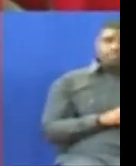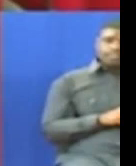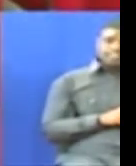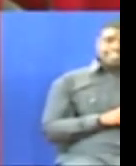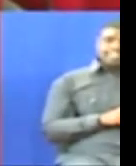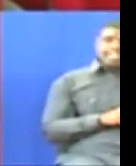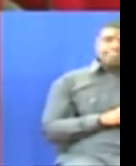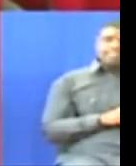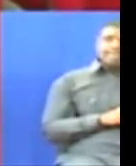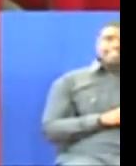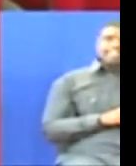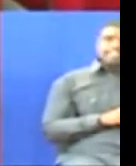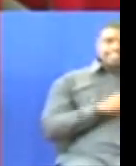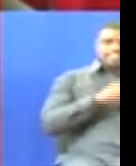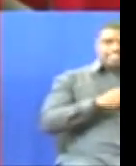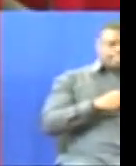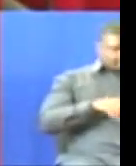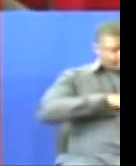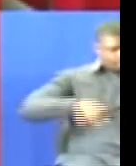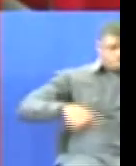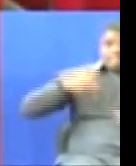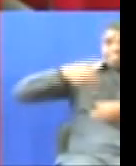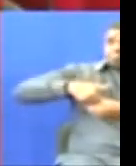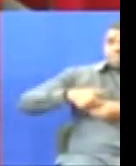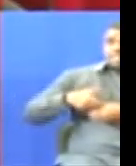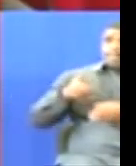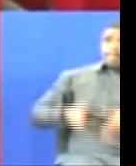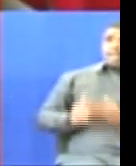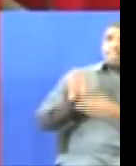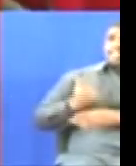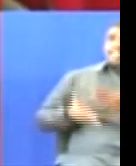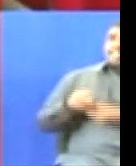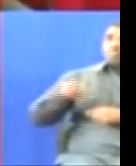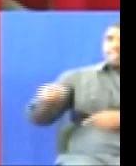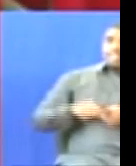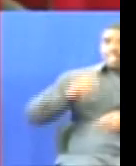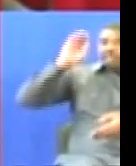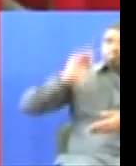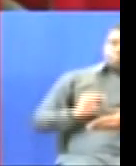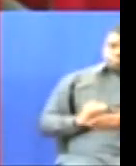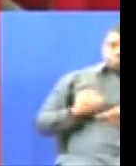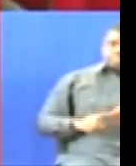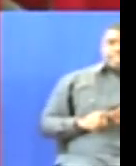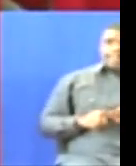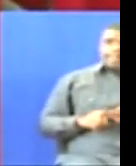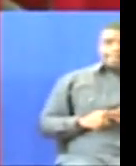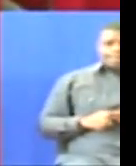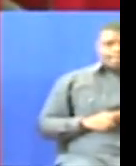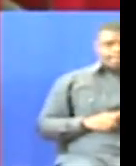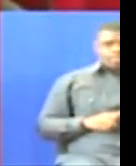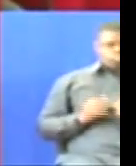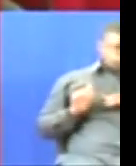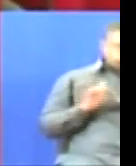kujenga ili bomba la mafuta na barabara hii basi ijengwe, na pia itapunguza msongamano mkubwa katika bandari ya Dar es Salaam.